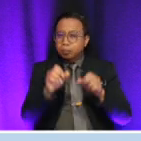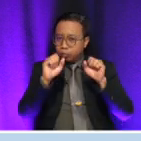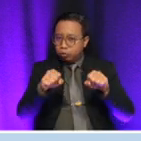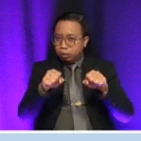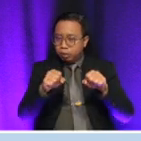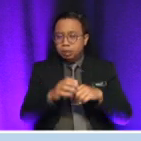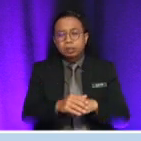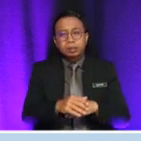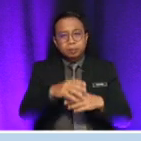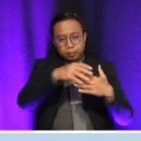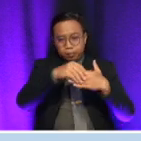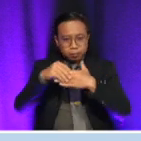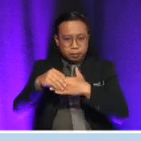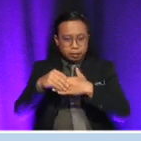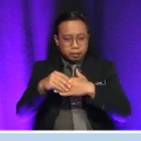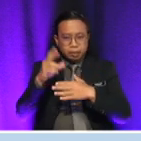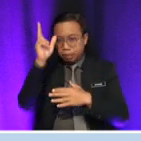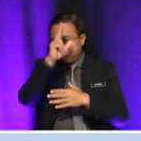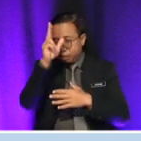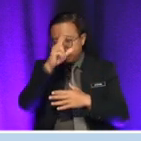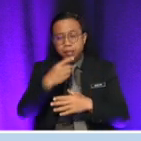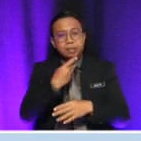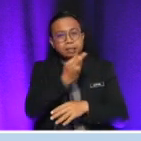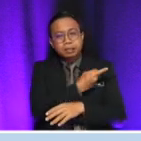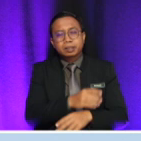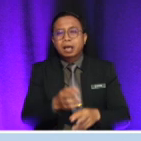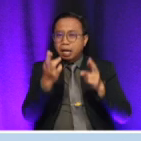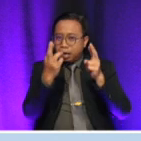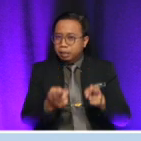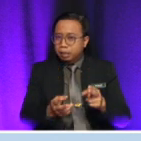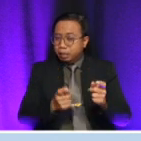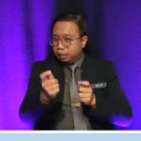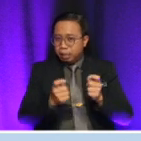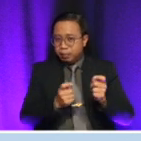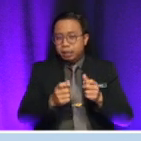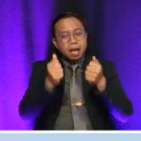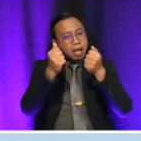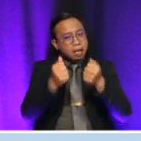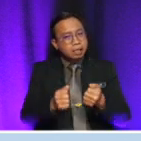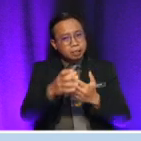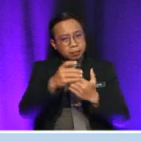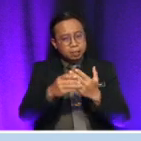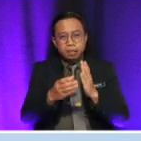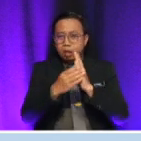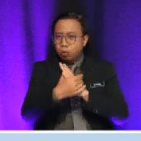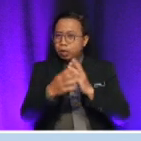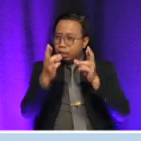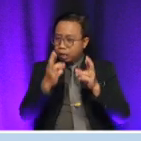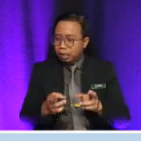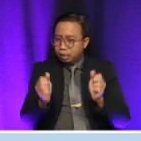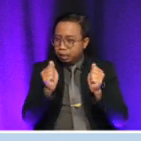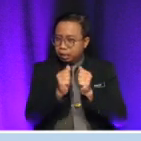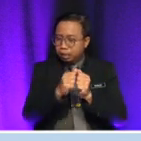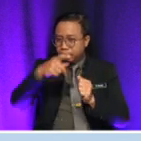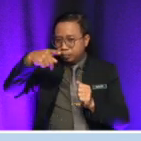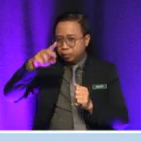memimpin kerajaan tersebut Oke dan rakyat sendiri mentakbir ahli itu dipilih oleh rakyat melalui peliharaya